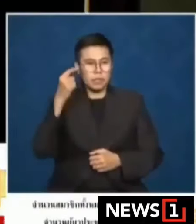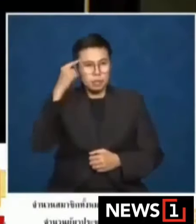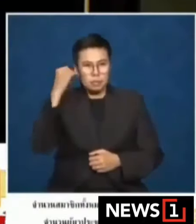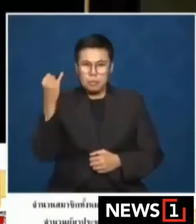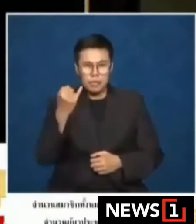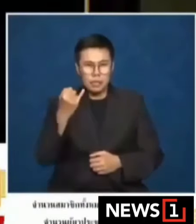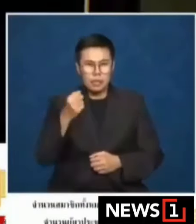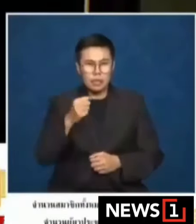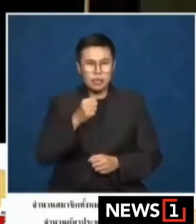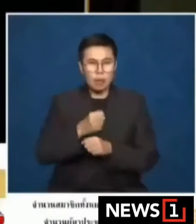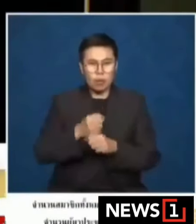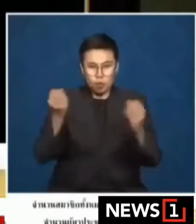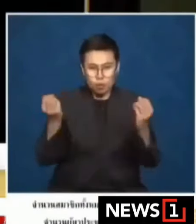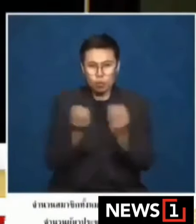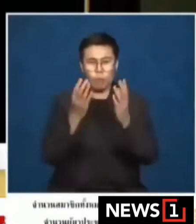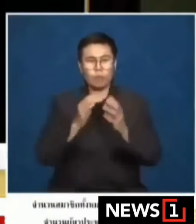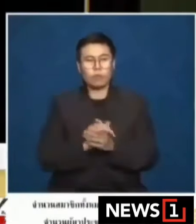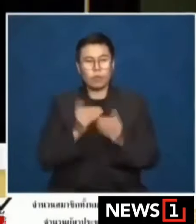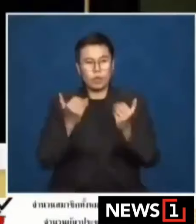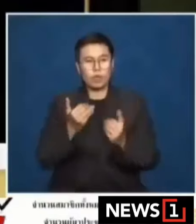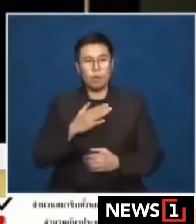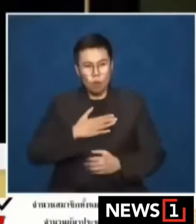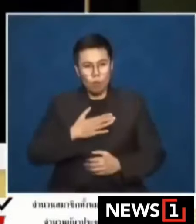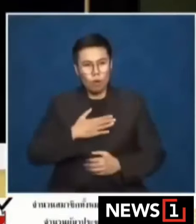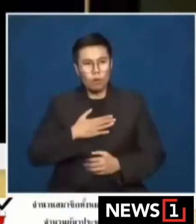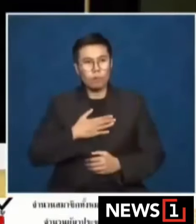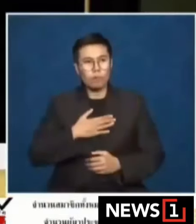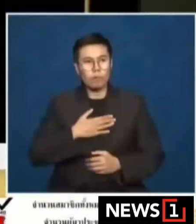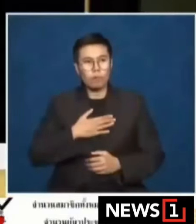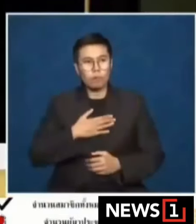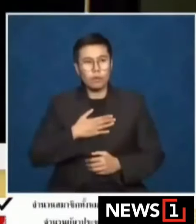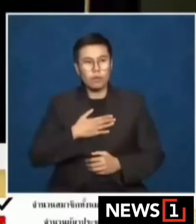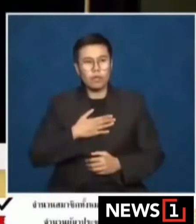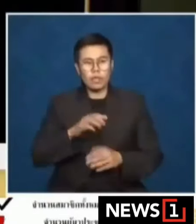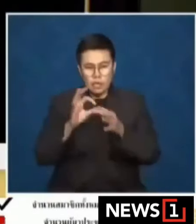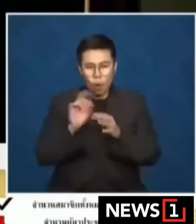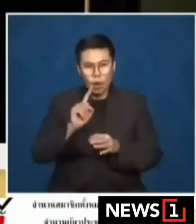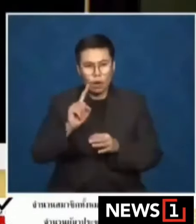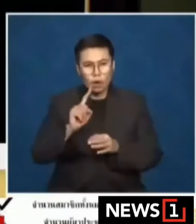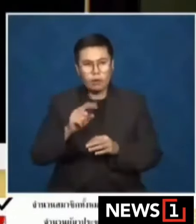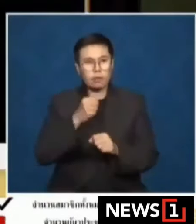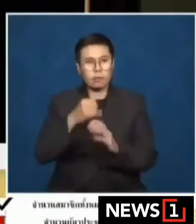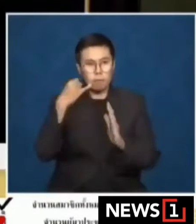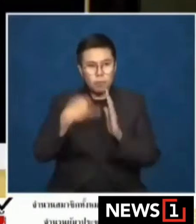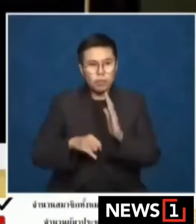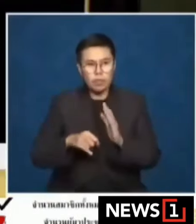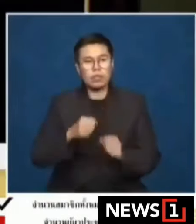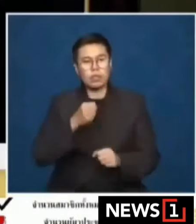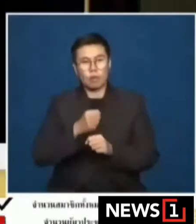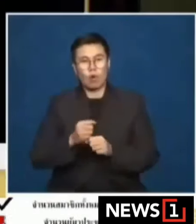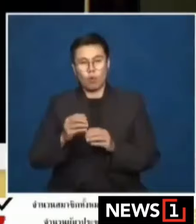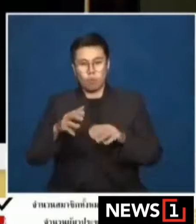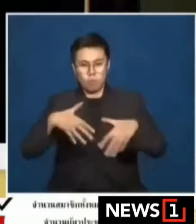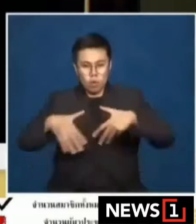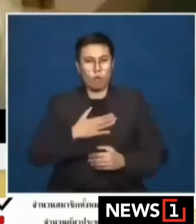ที่พูดกันแบบนี้ที่กล่าวหากันแบบนี้บอกว่ามีพรรคการเมืองแล้วก็นักการเมืองอยู่เบื้องหลังการเคลื่อนไหวของเยาวชนเหล่านี้